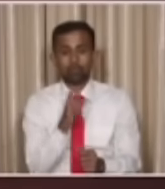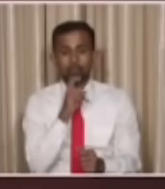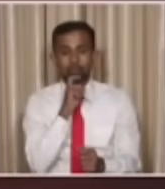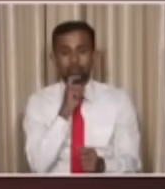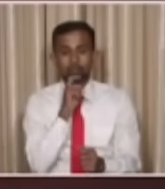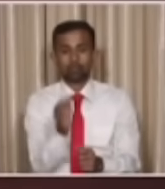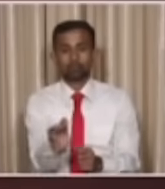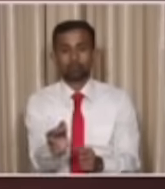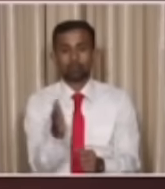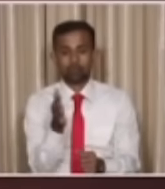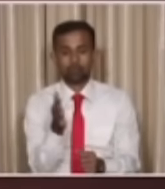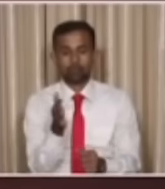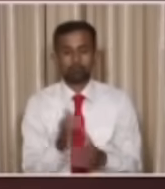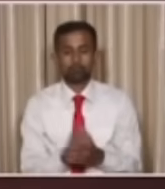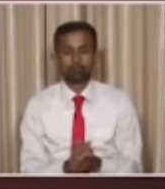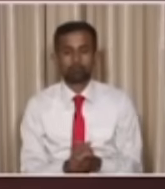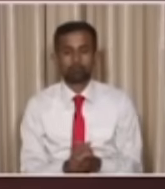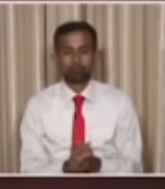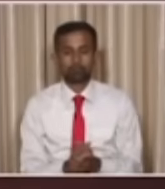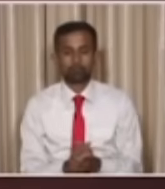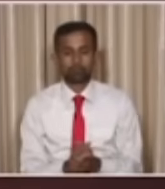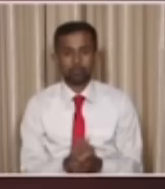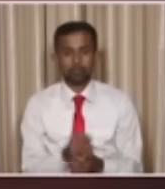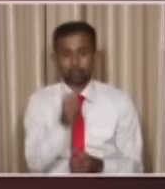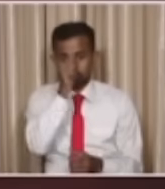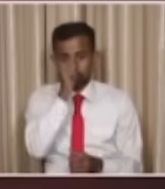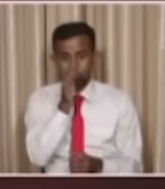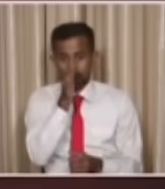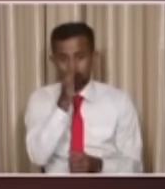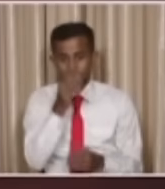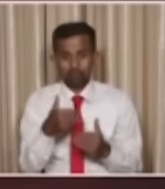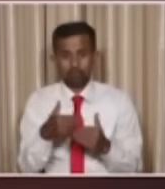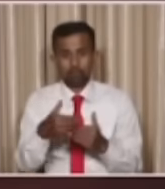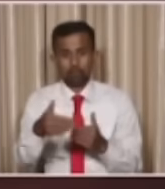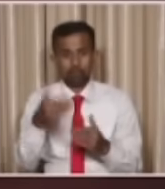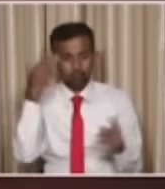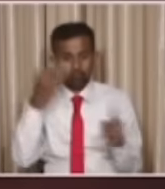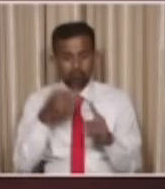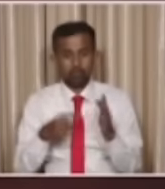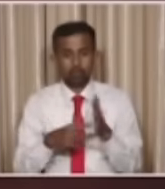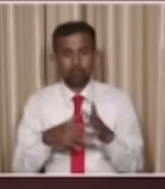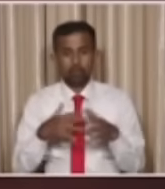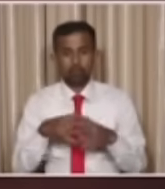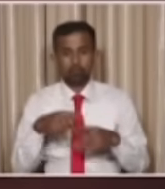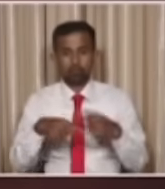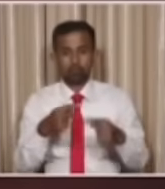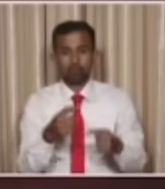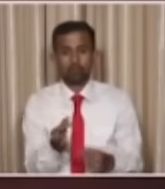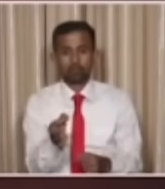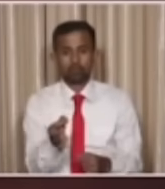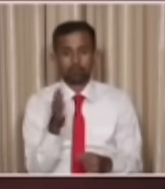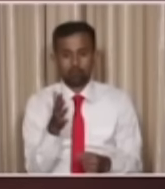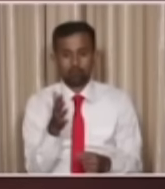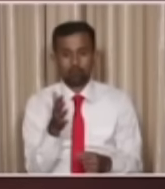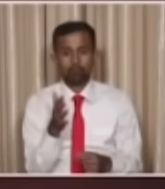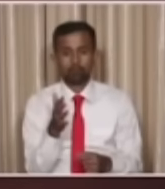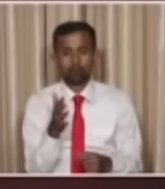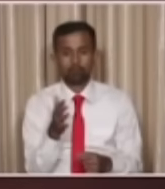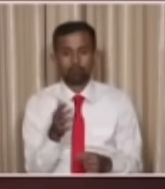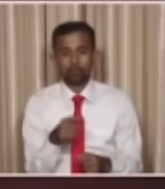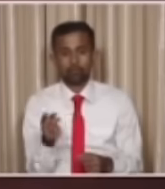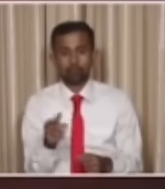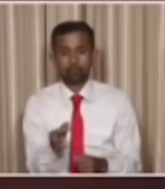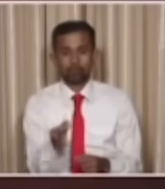තහනම් කරලා තියෙනවා. වංචා දූෂණ කිරීම සම්බන්ධව නීතිය ක්‍රියාත්මක කිරීම තහනම් කරලා තියෙනවා අතුරු